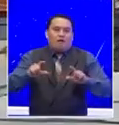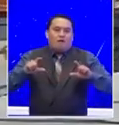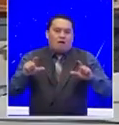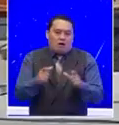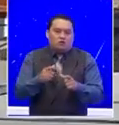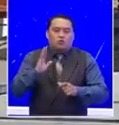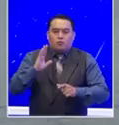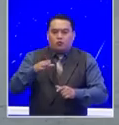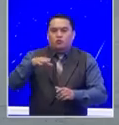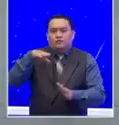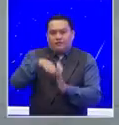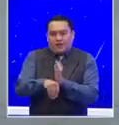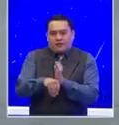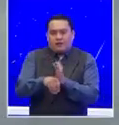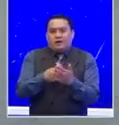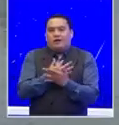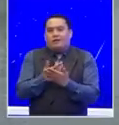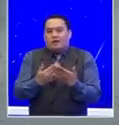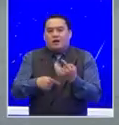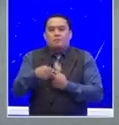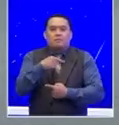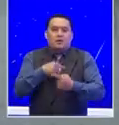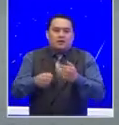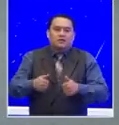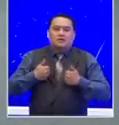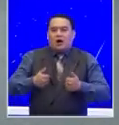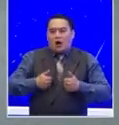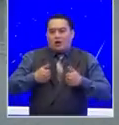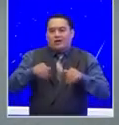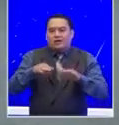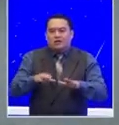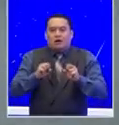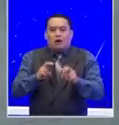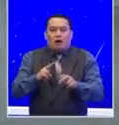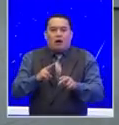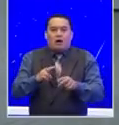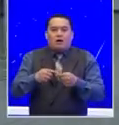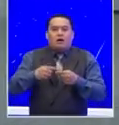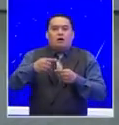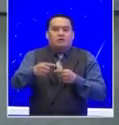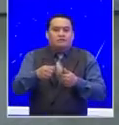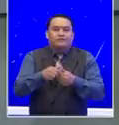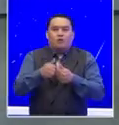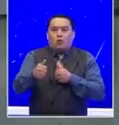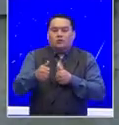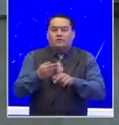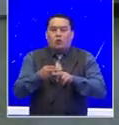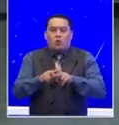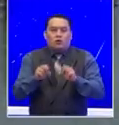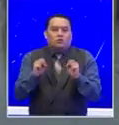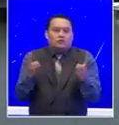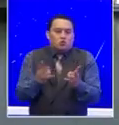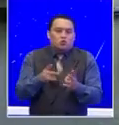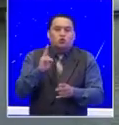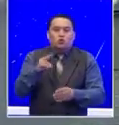еще будут действовать. Некоторые предприниматели стараются найти решение, как соблюдать социальное дистанцирование на пляже. Надо сделать так, чтобы